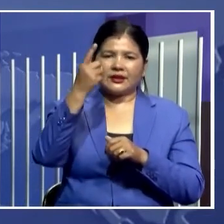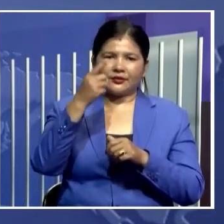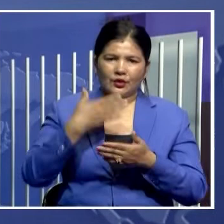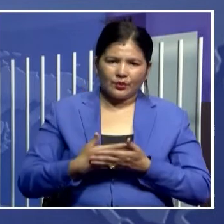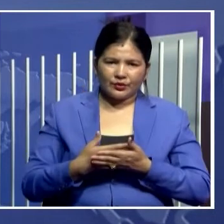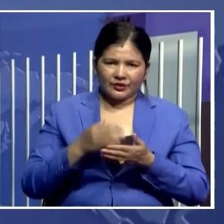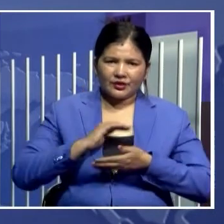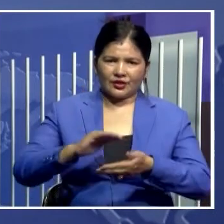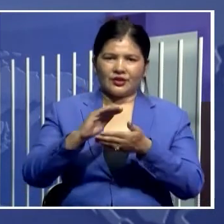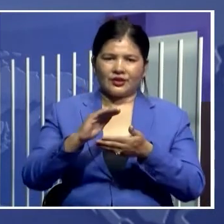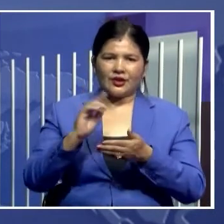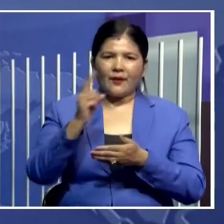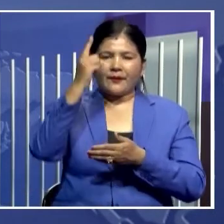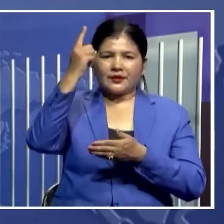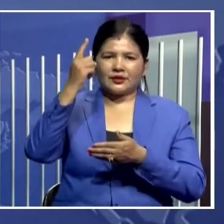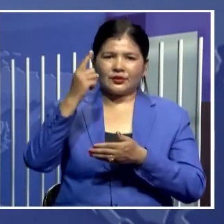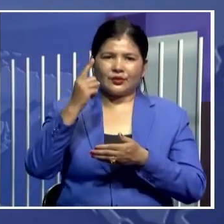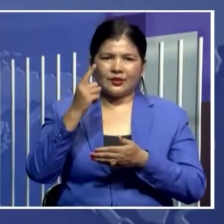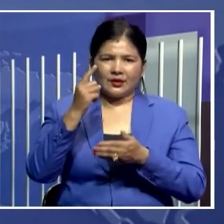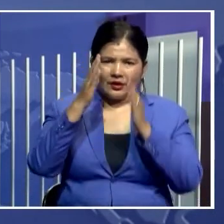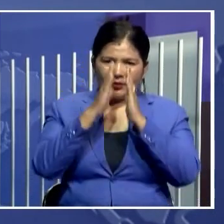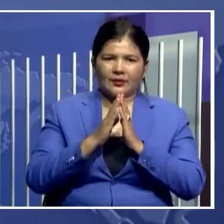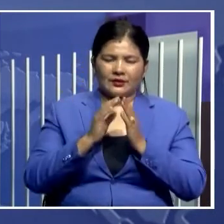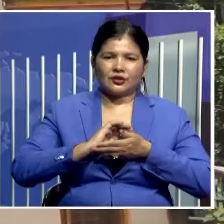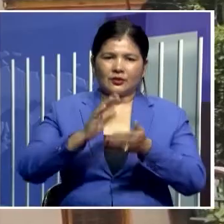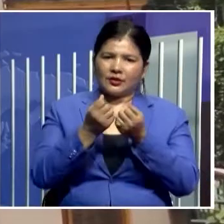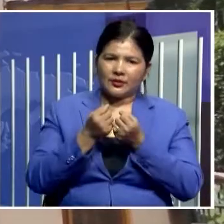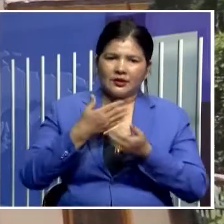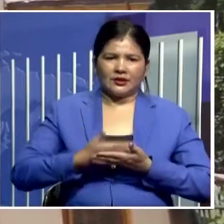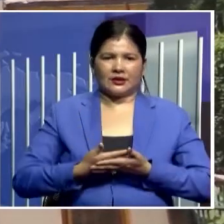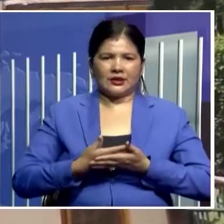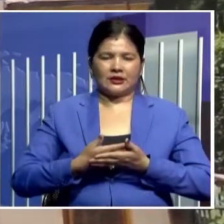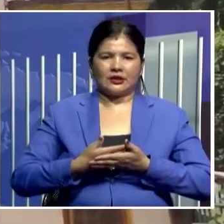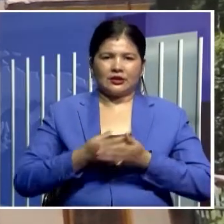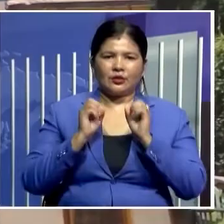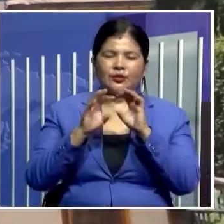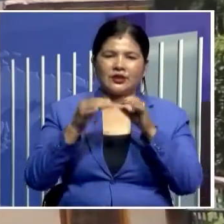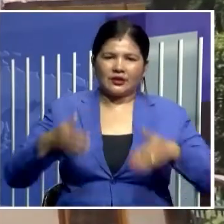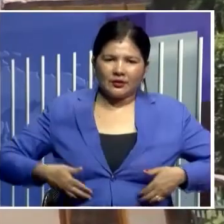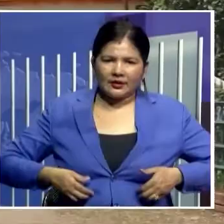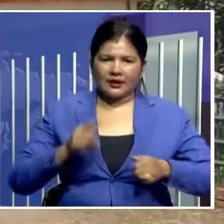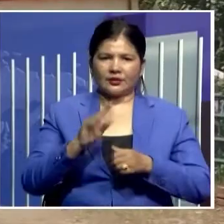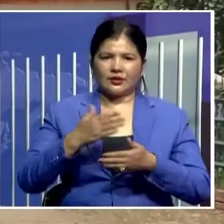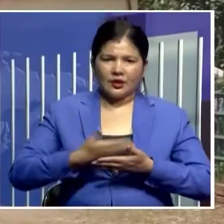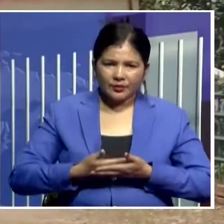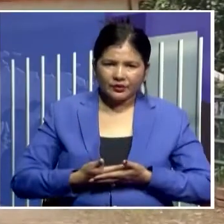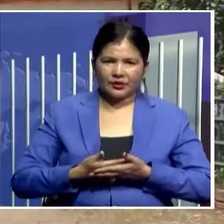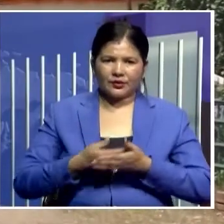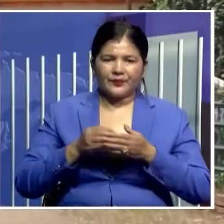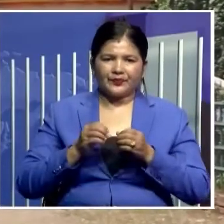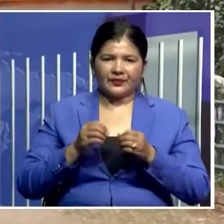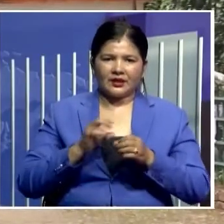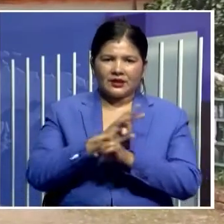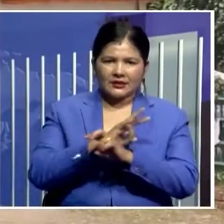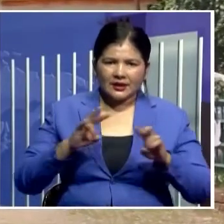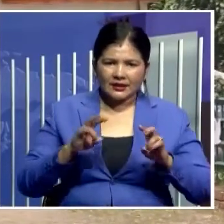आज भगवान विष्णुको नवौ अवतारका रूपमा जन्म लिनुभएका सिद्धार्थ गौतमको पूजा आराधना गरी मनाइएको छ। सिद्धार्थ गौतमको विश्व शान्ति